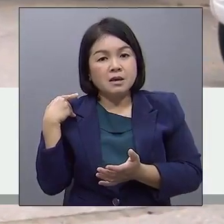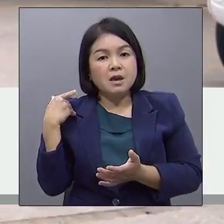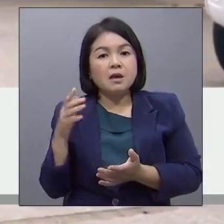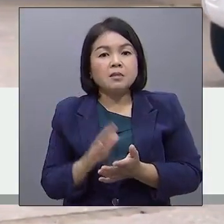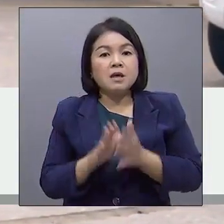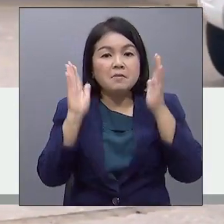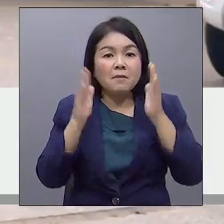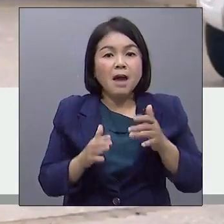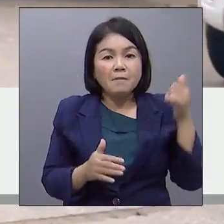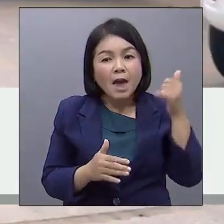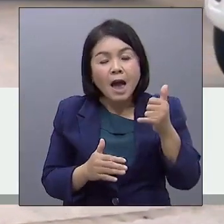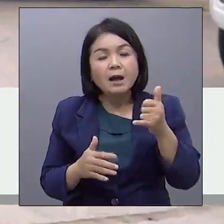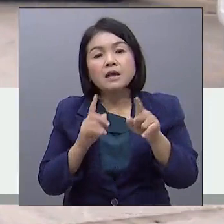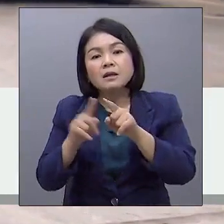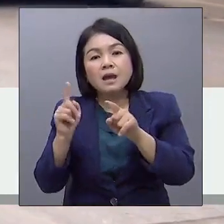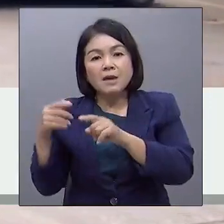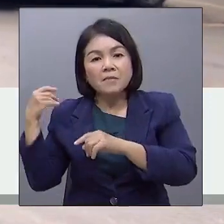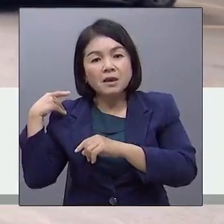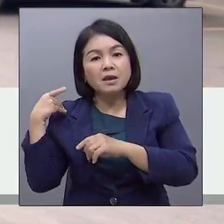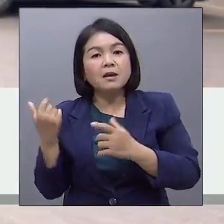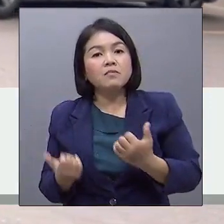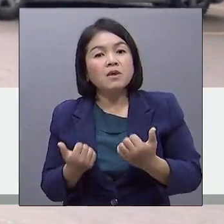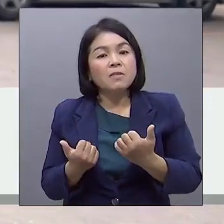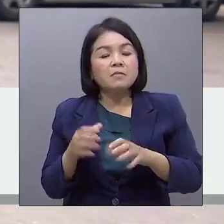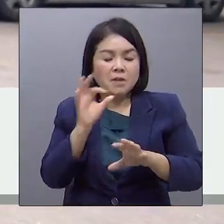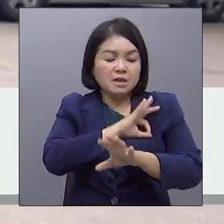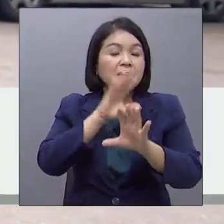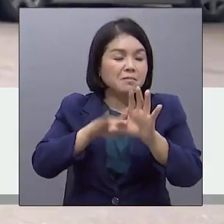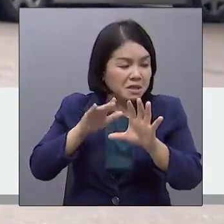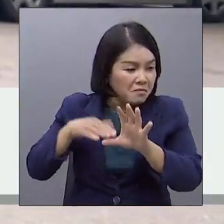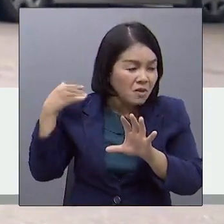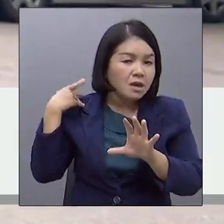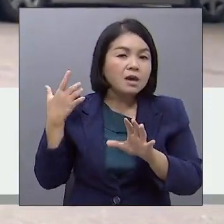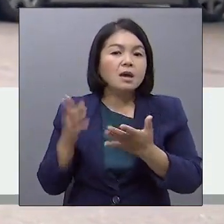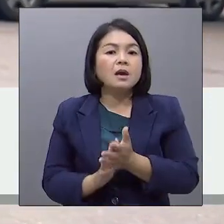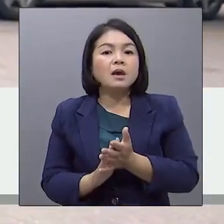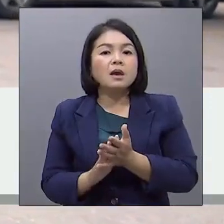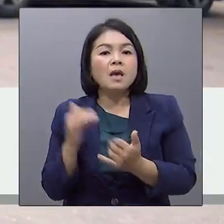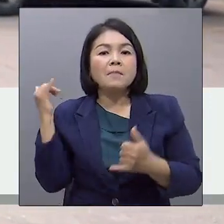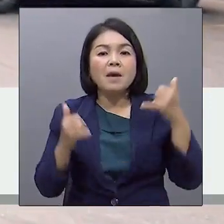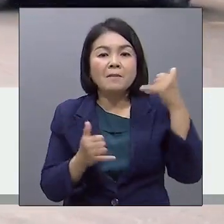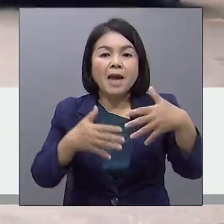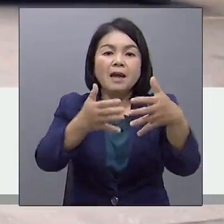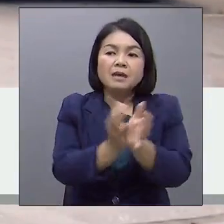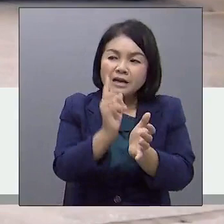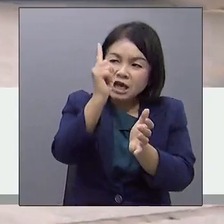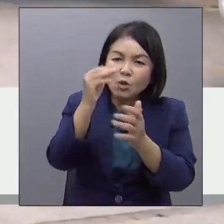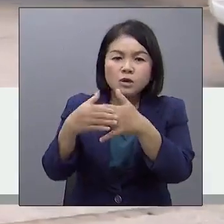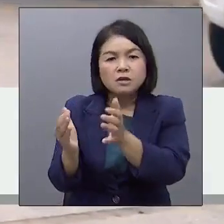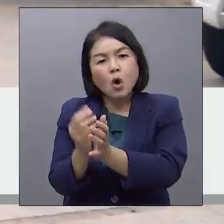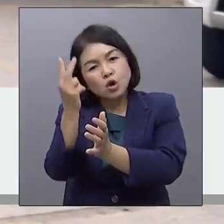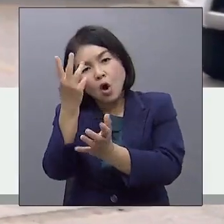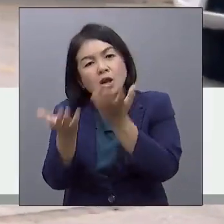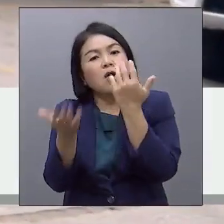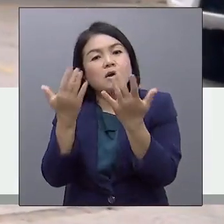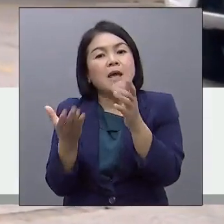แล้วก็ลูกค้าปลีกอะค่ะบางทีแบบบางคนเป็นสมาชิกหรือว่าบางคนจะเป็นลูกค้าสดมาทีละถังทีละสองถังอะไรแบบนี ้ก็มา